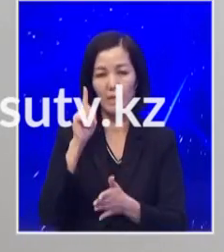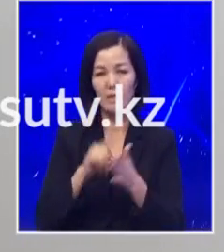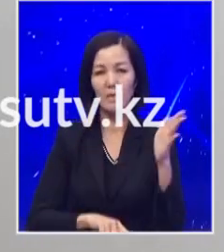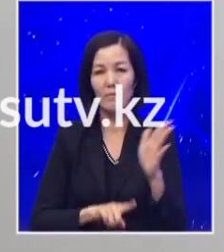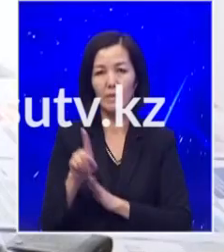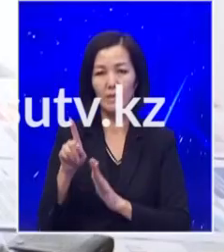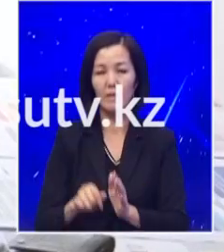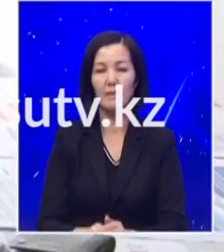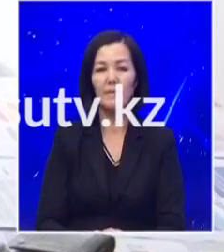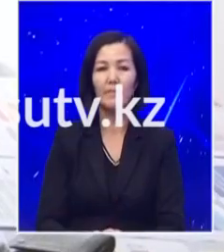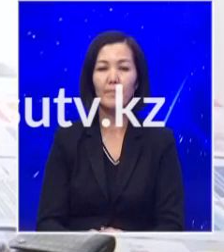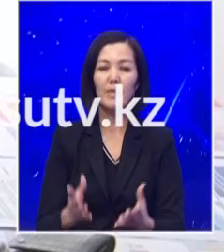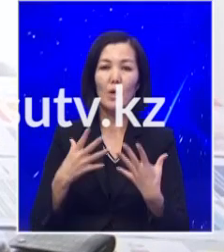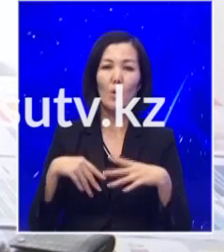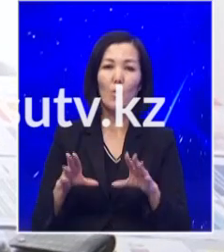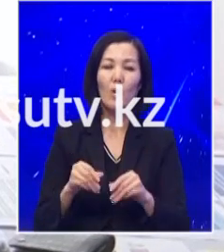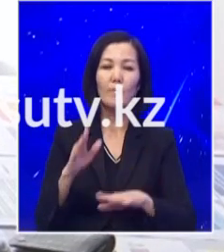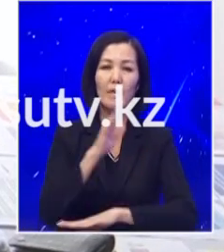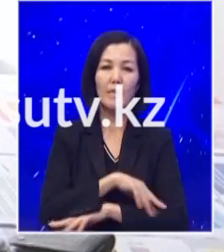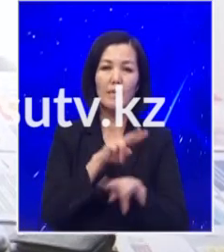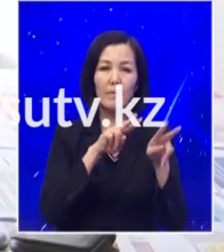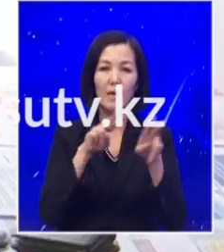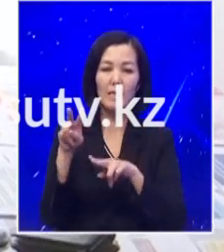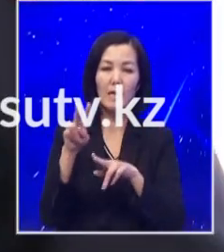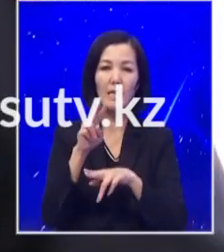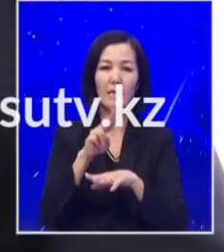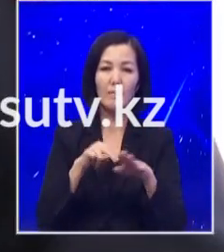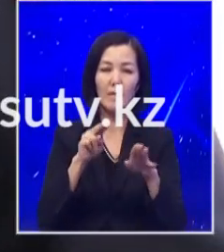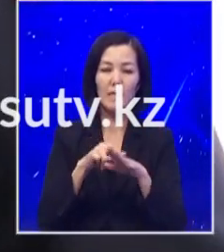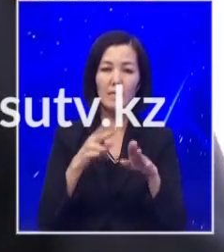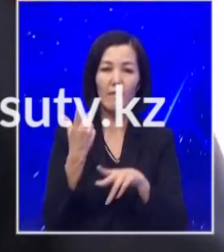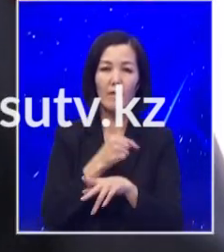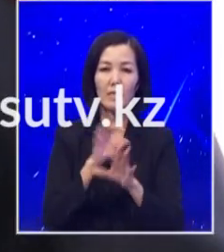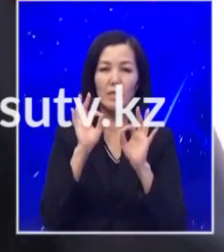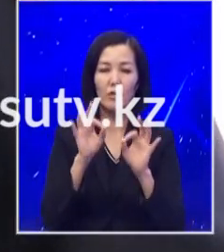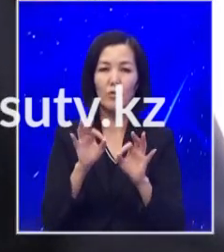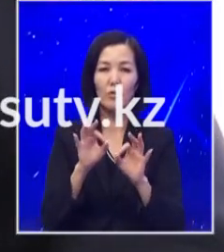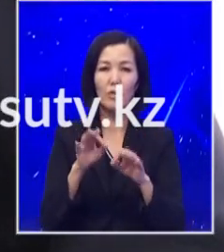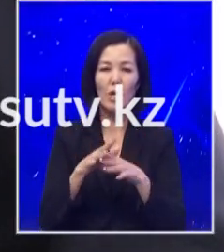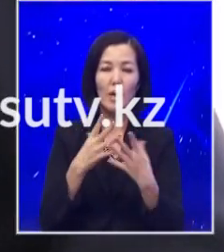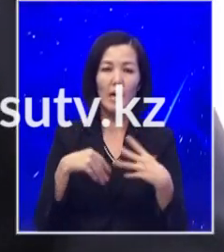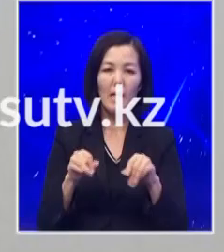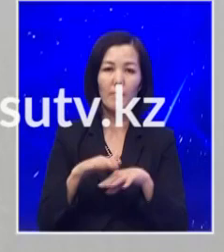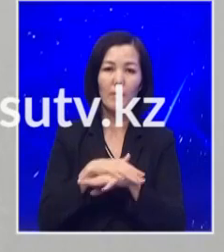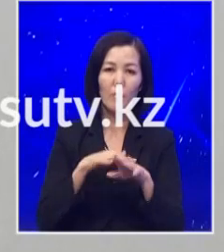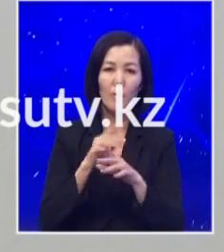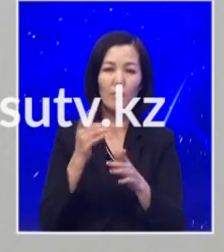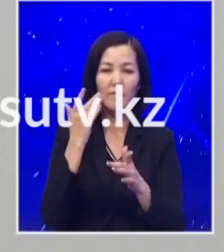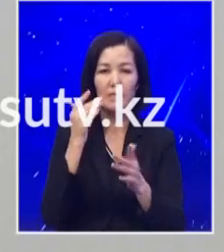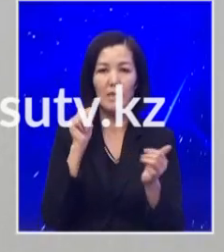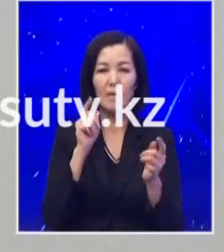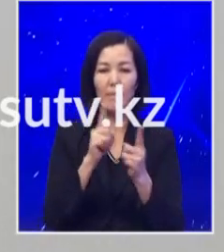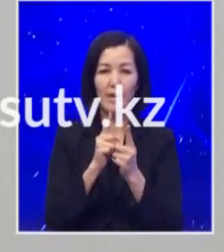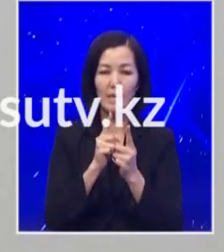бастады. Қоғамдық тәртіпті қадағалайтын азаматтар үшін де вакциналу маңызды. Бұхарамен үнемі байланыста, сондықтан сақтық